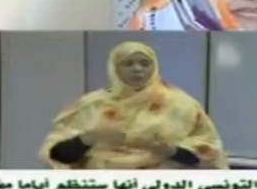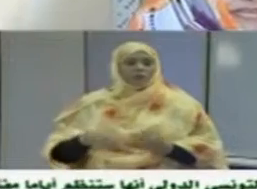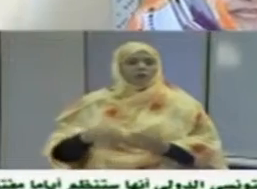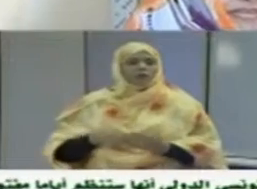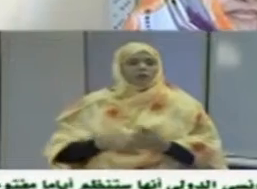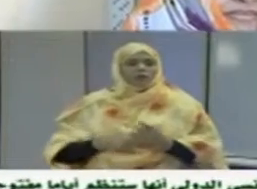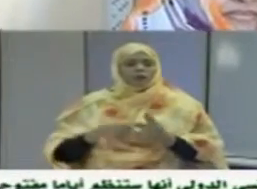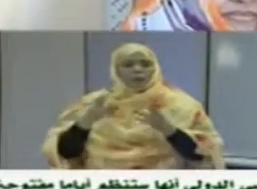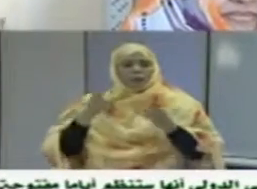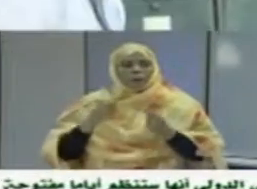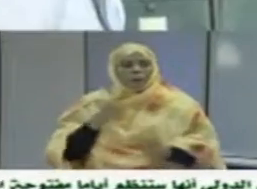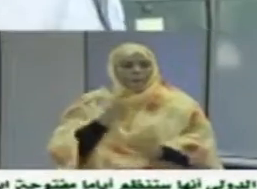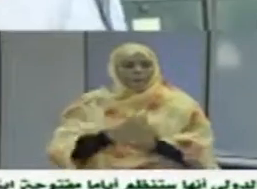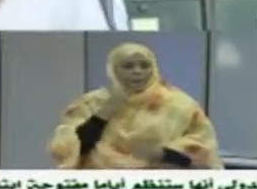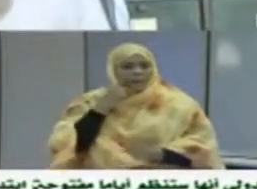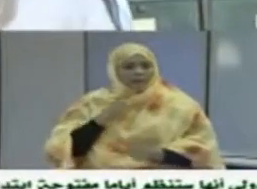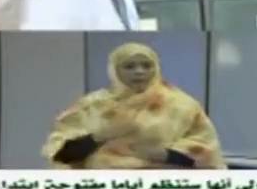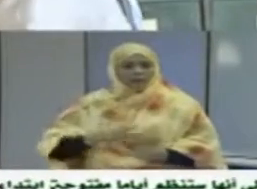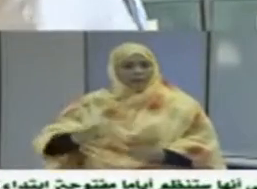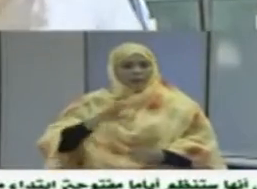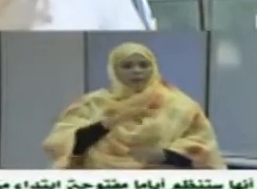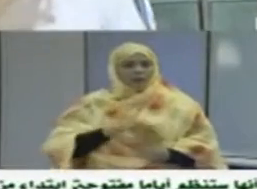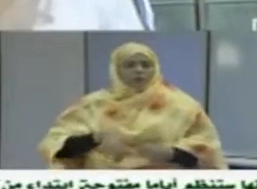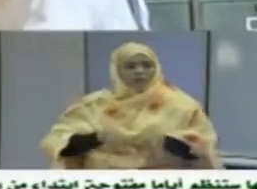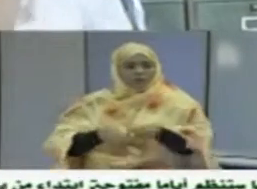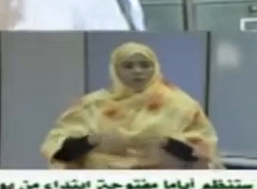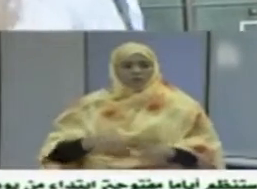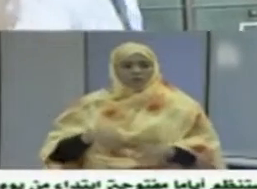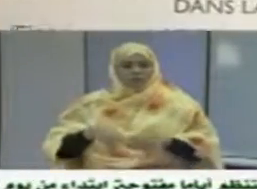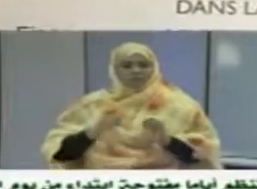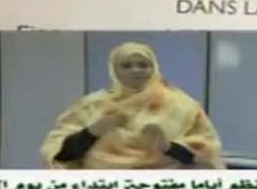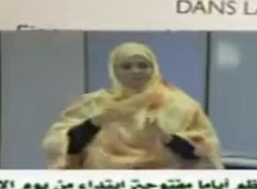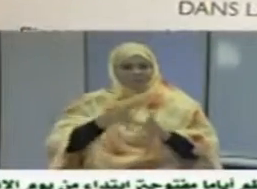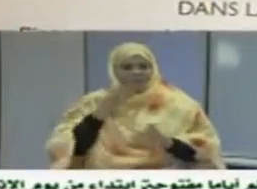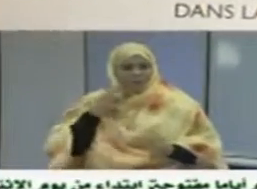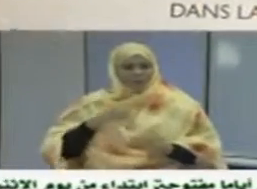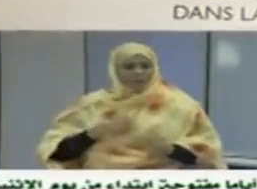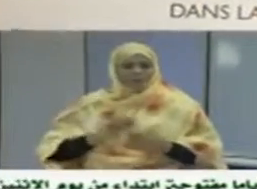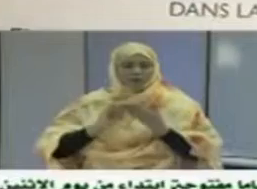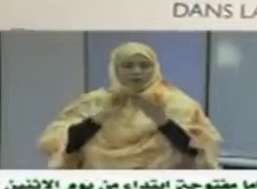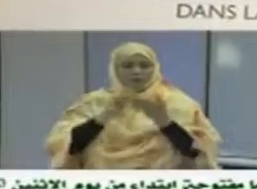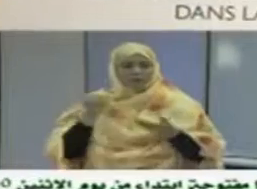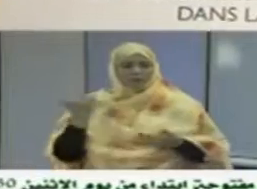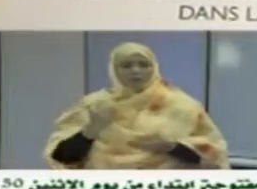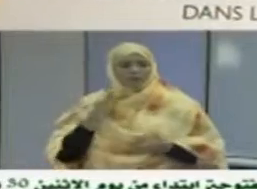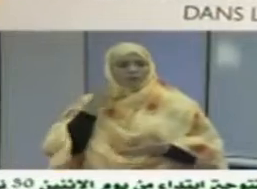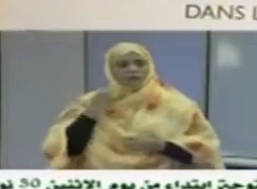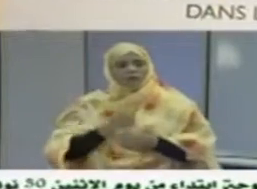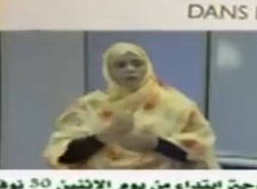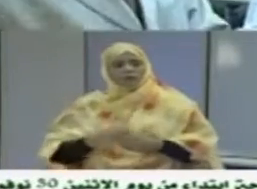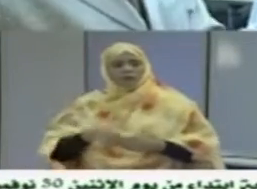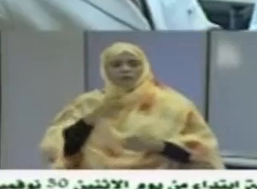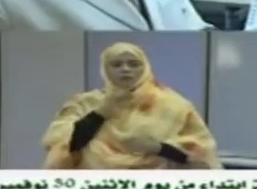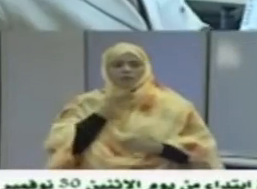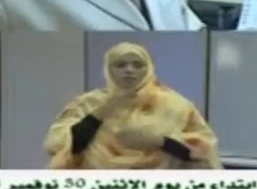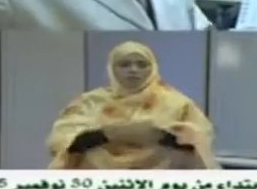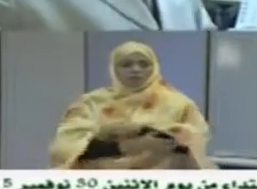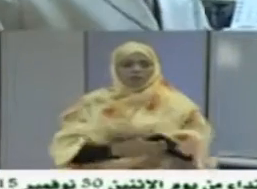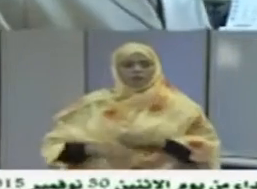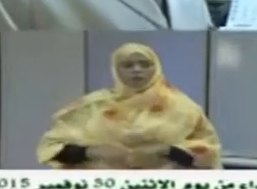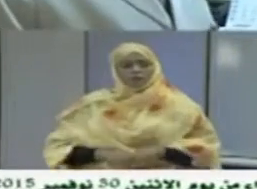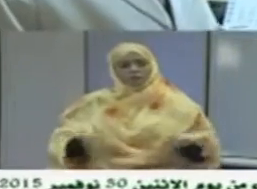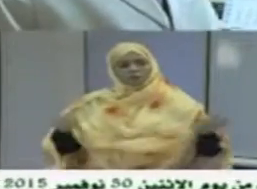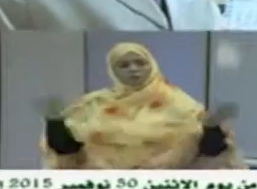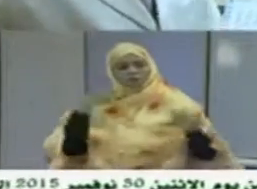إضافة لقسم التنوع الزراعي بالمديرية، ليكون مشروع دعم تكيف السكان الأكثر هشاشة ونشر